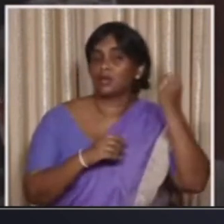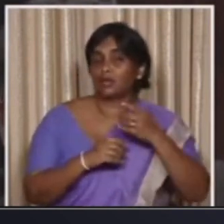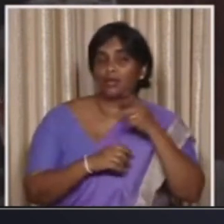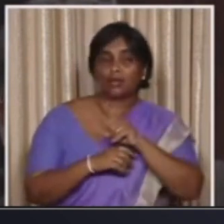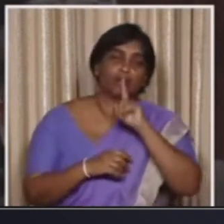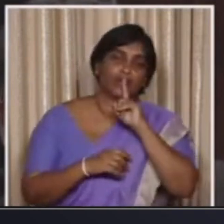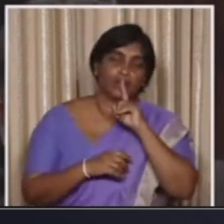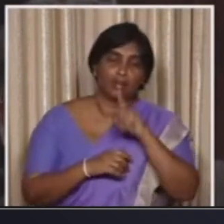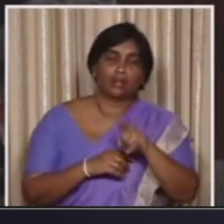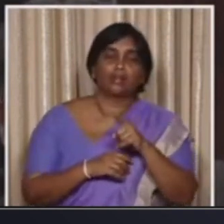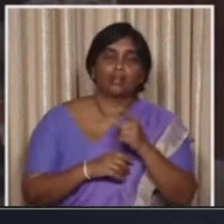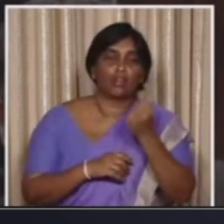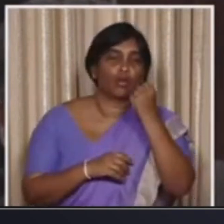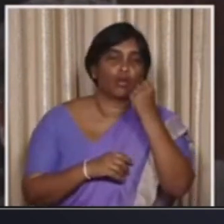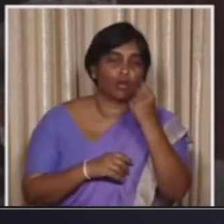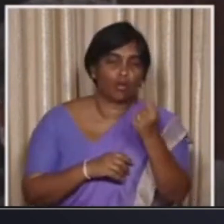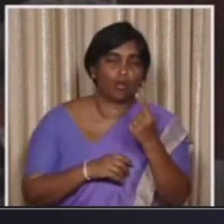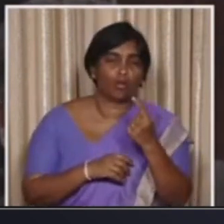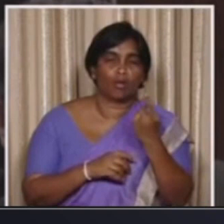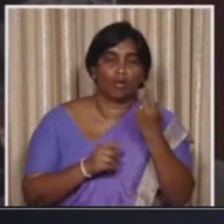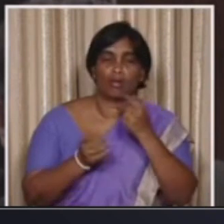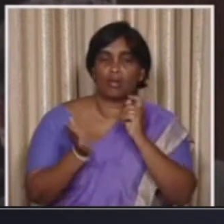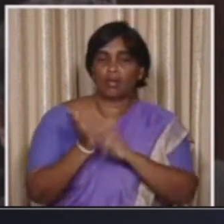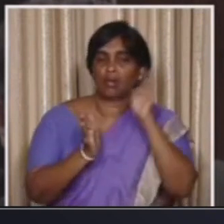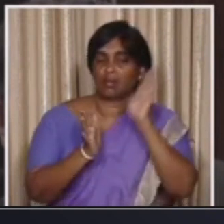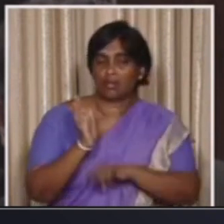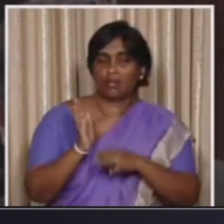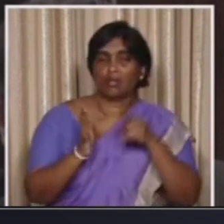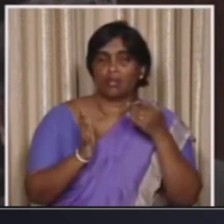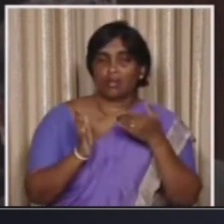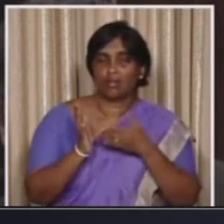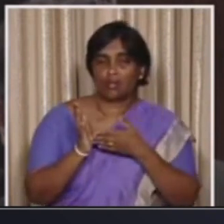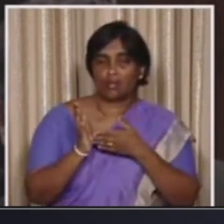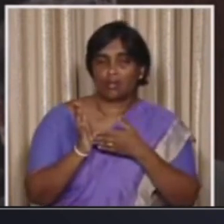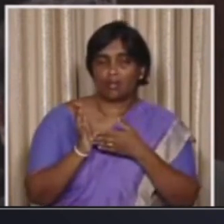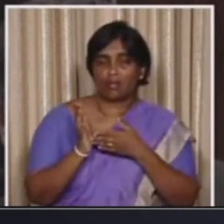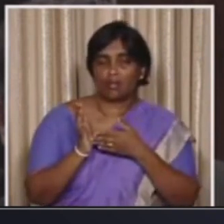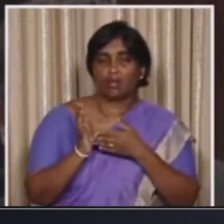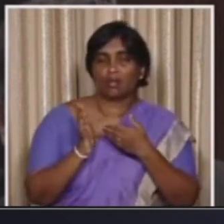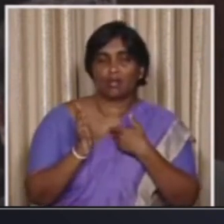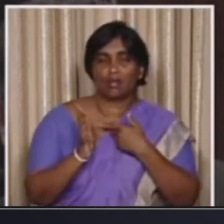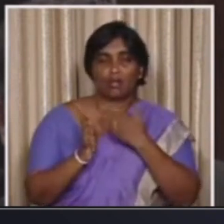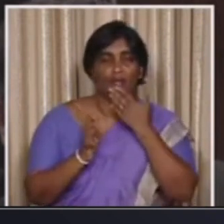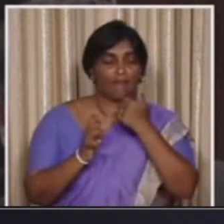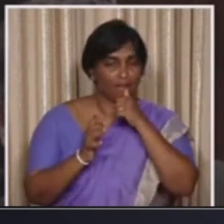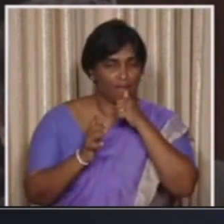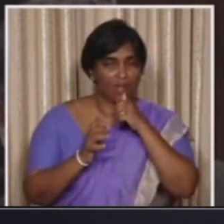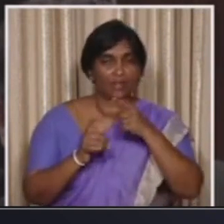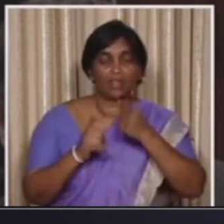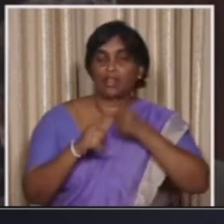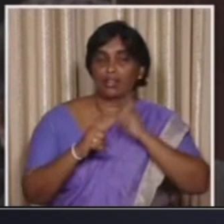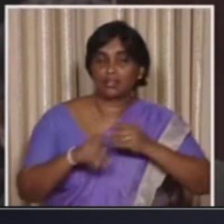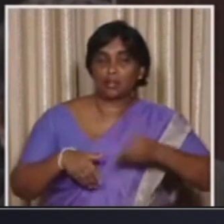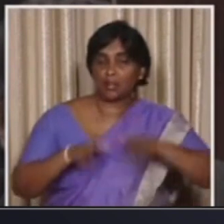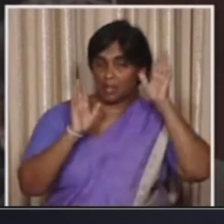එතුමා කියනවා එක රුපියලක් නැහැ ප්‍රතියෝගිත කරන්න නැතුව කියලා. ඔබතුමා කියනවා අපජල ව්‍යාපෘතිය අධිවේගී මාර්ගය